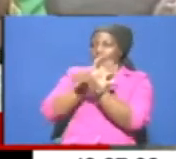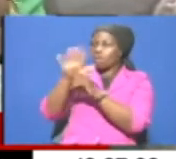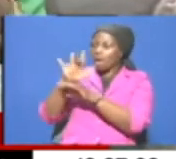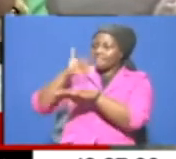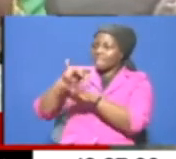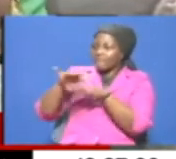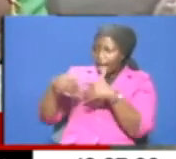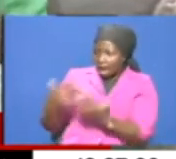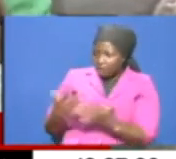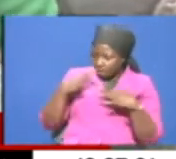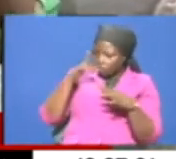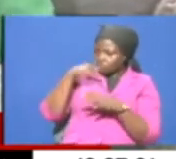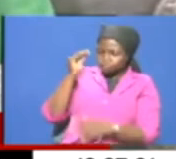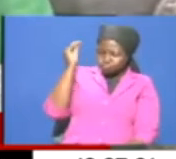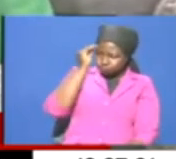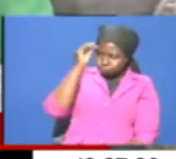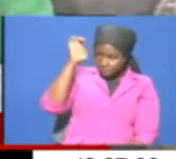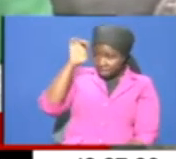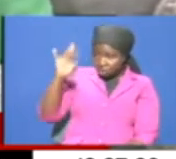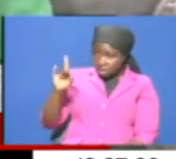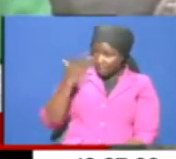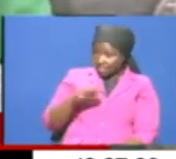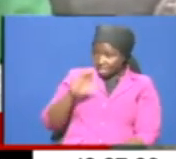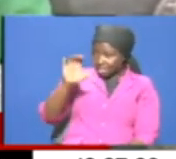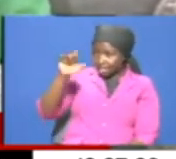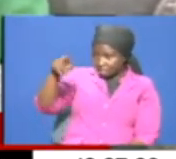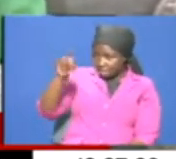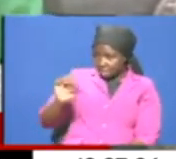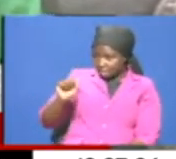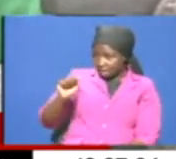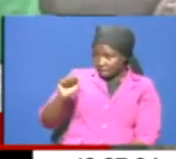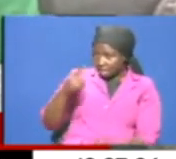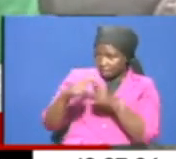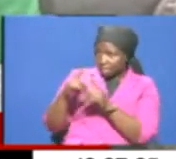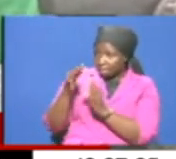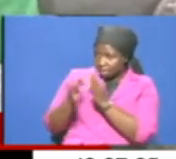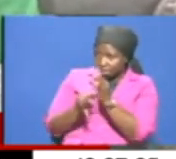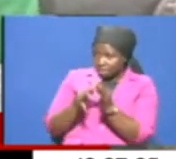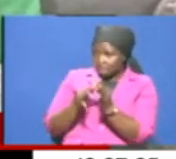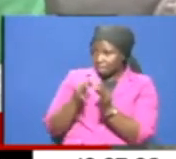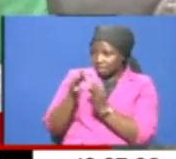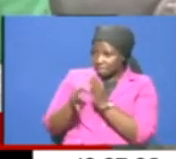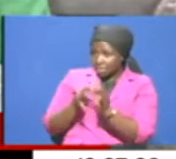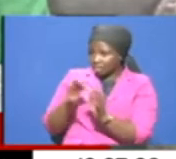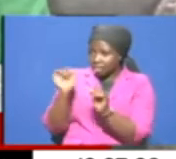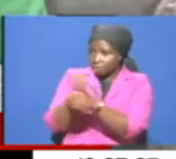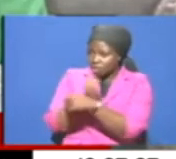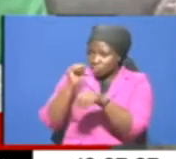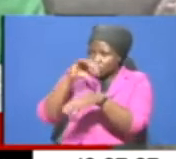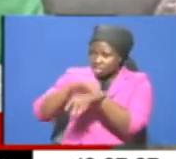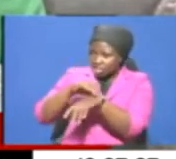Wale watu ambao tumesoma kama mimi CPA. Mm-hmm. Lakini hiyo makaratasi kama huwezi kupata